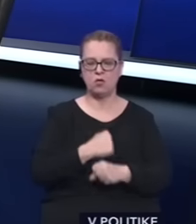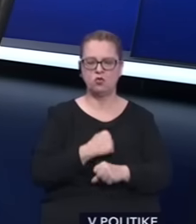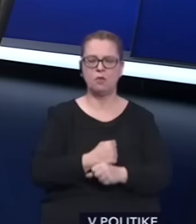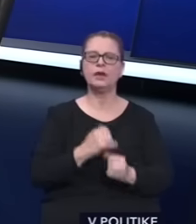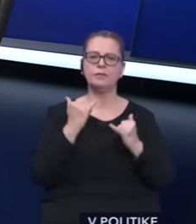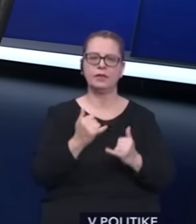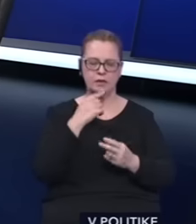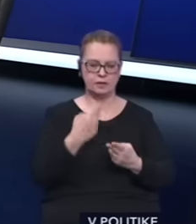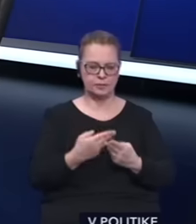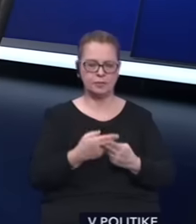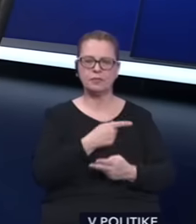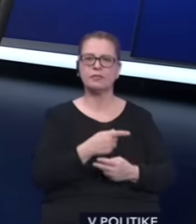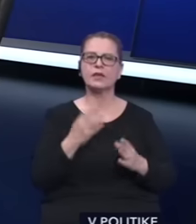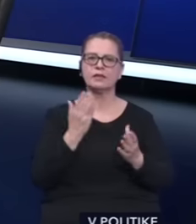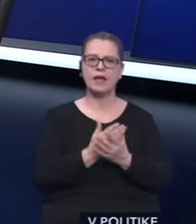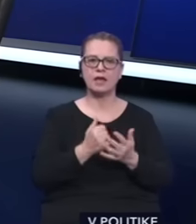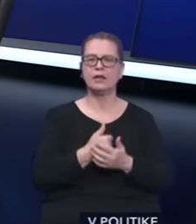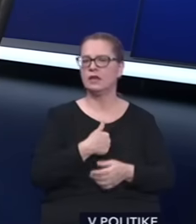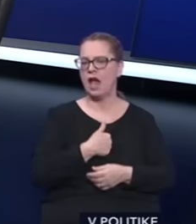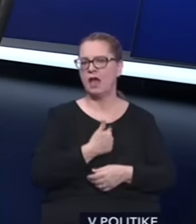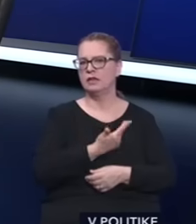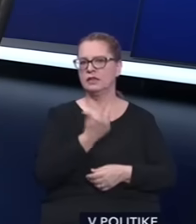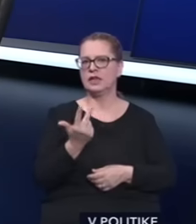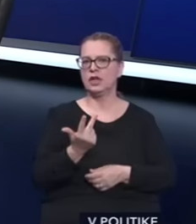to zareagovali. Ja som 3 roky